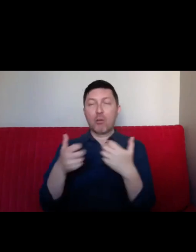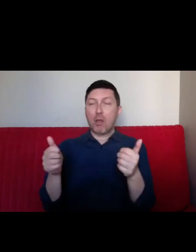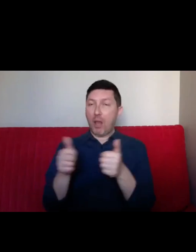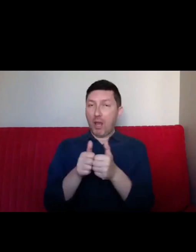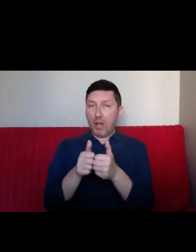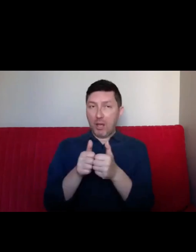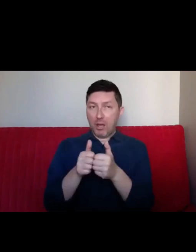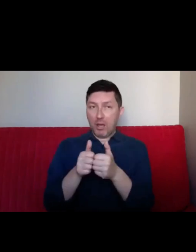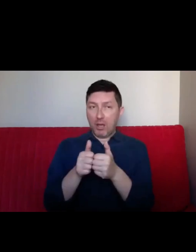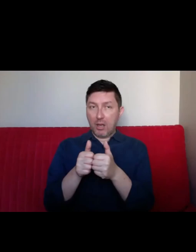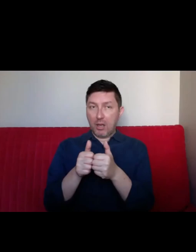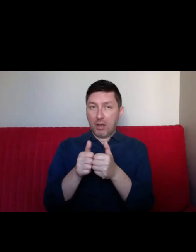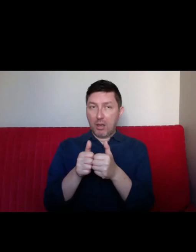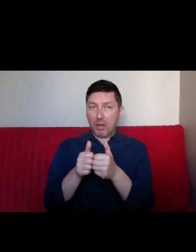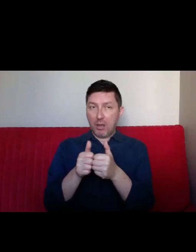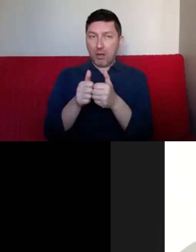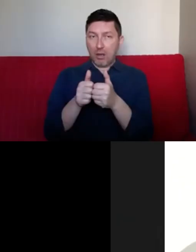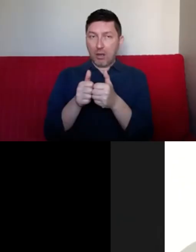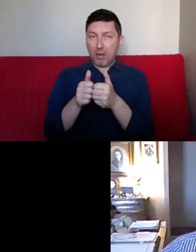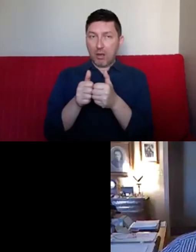pour le mouvement, pour ce nouvel